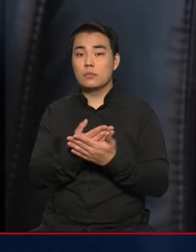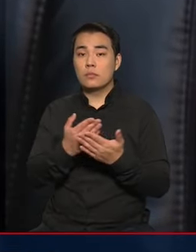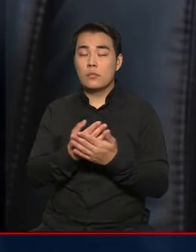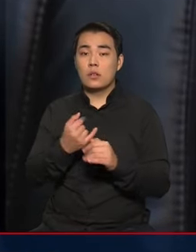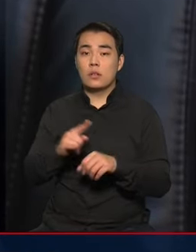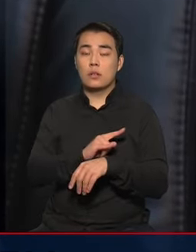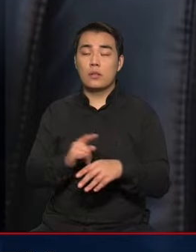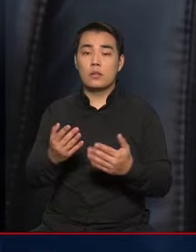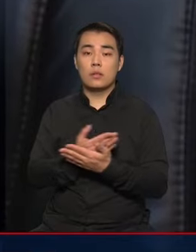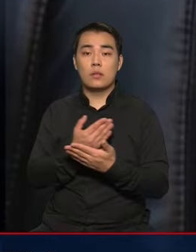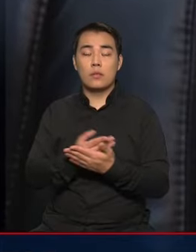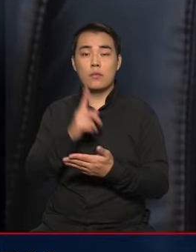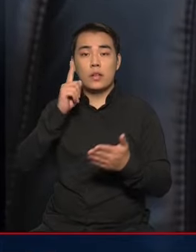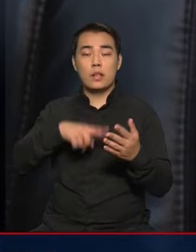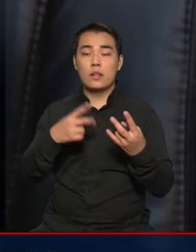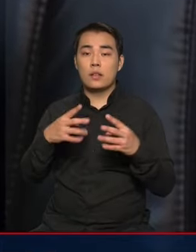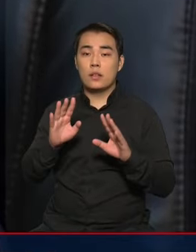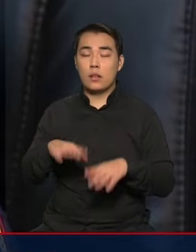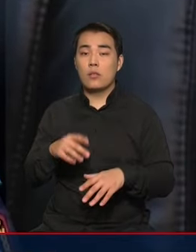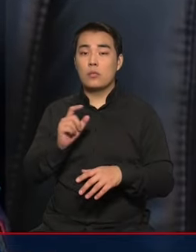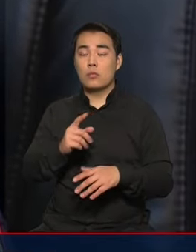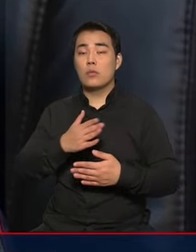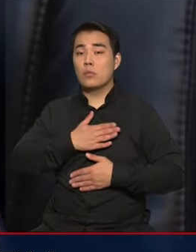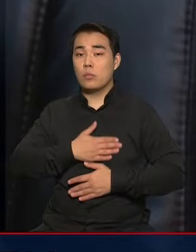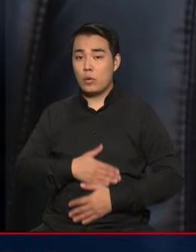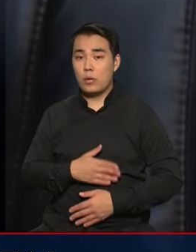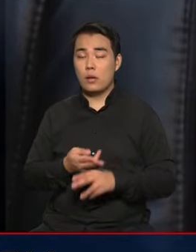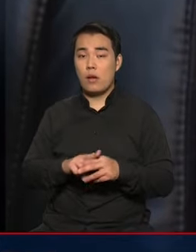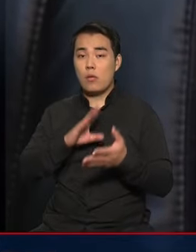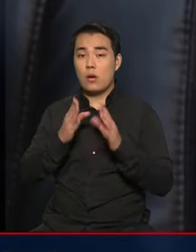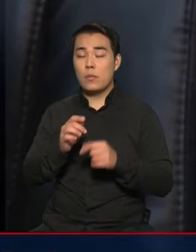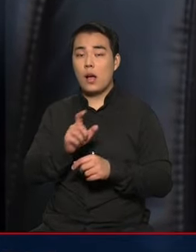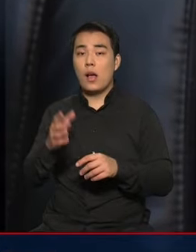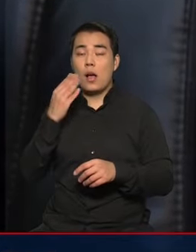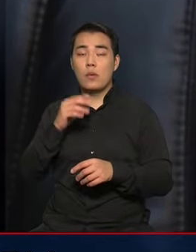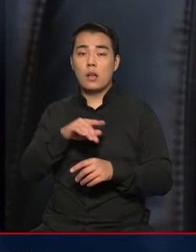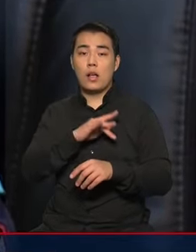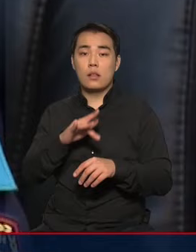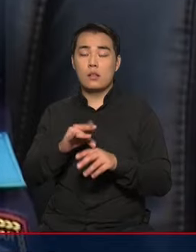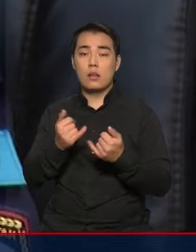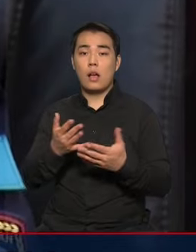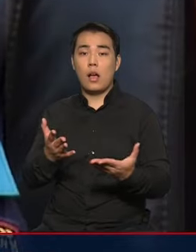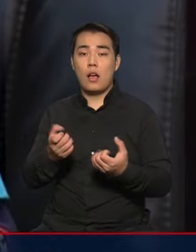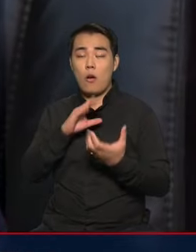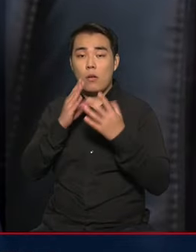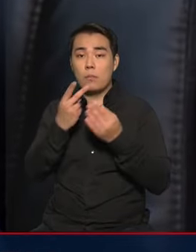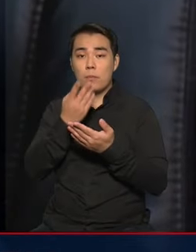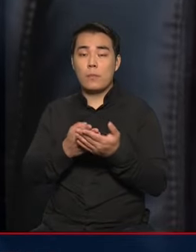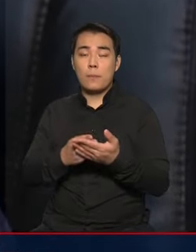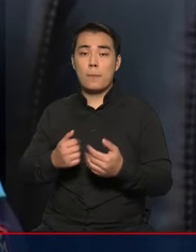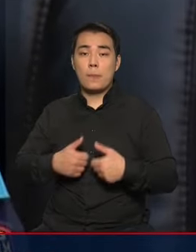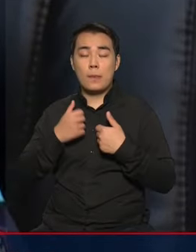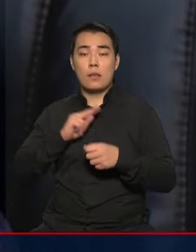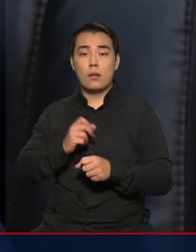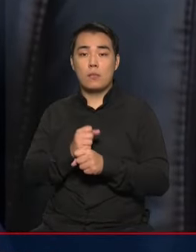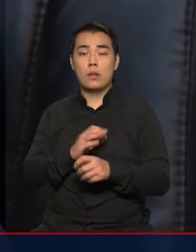үшін адамдарды тыныштандыруға шақырдық. Барлық жерде Алматы қаласының тұрғындары үшін қабылдау бекеттері белсенді жұмыс істеді.